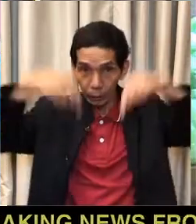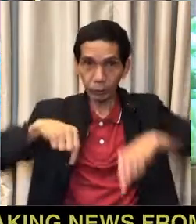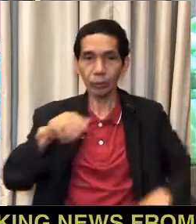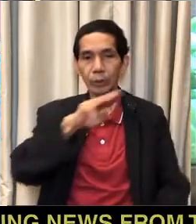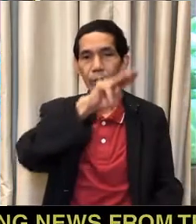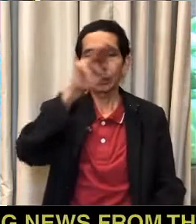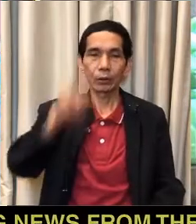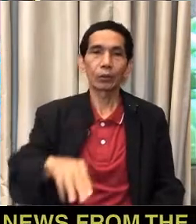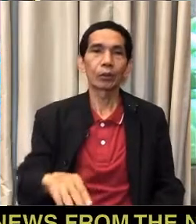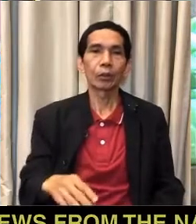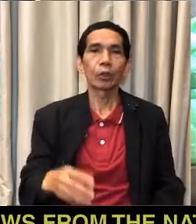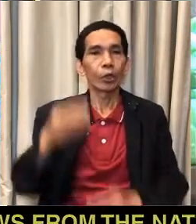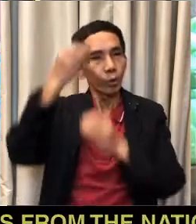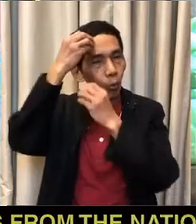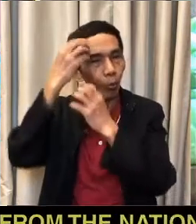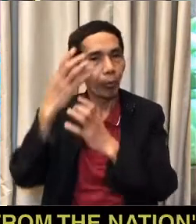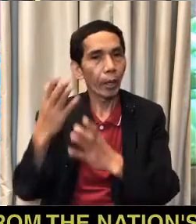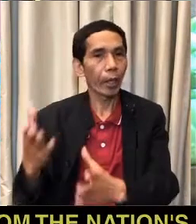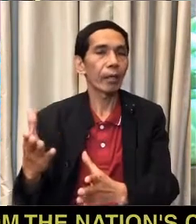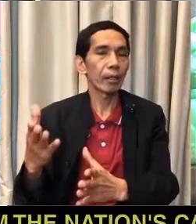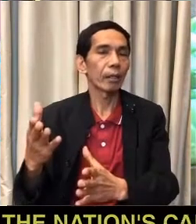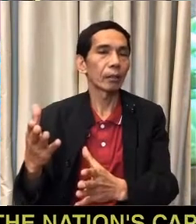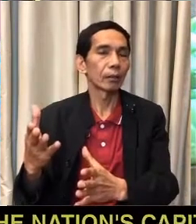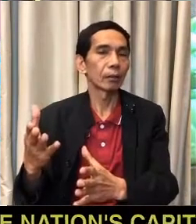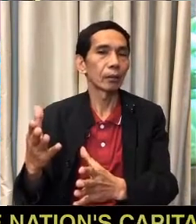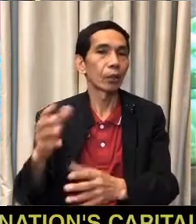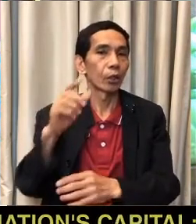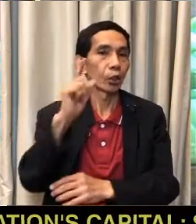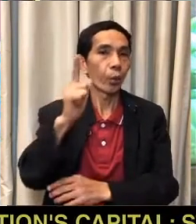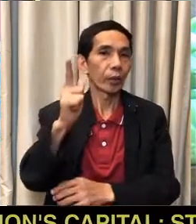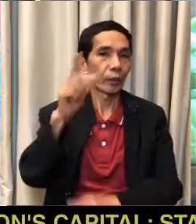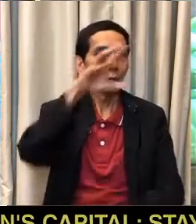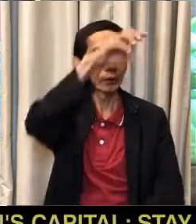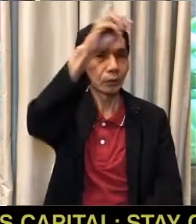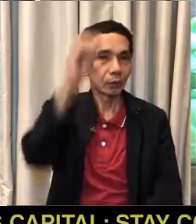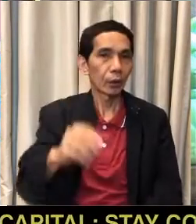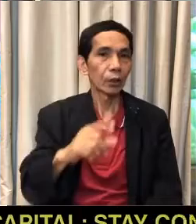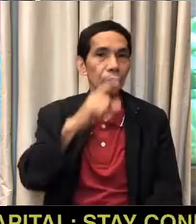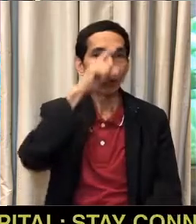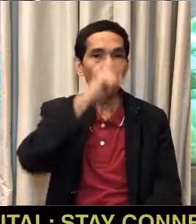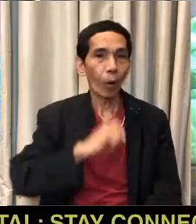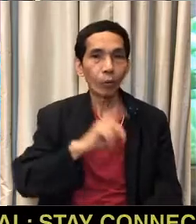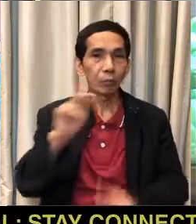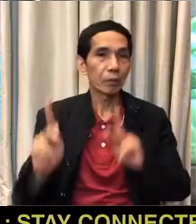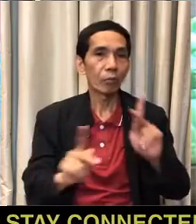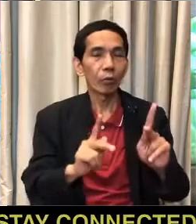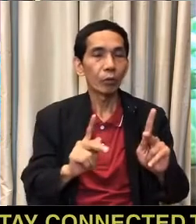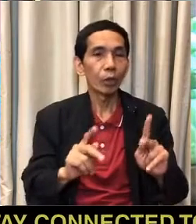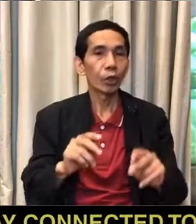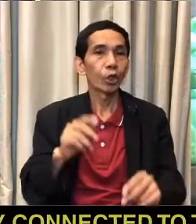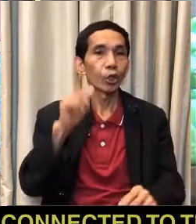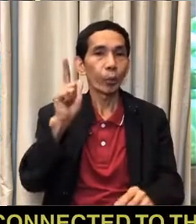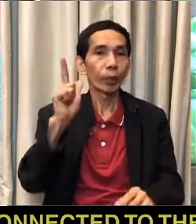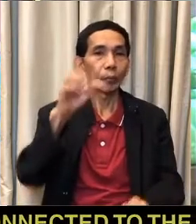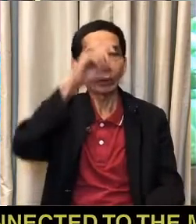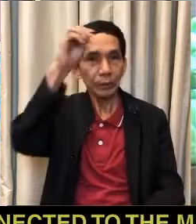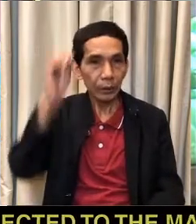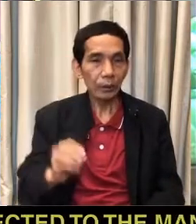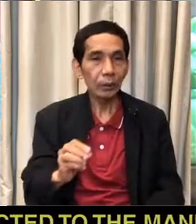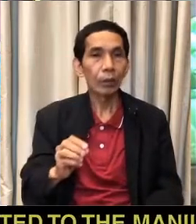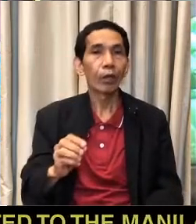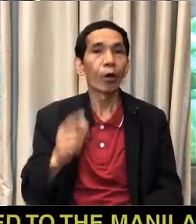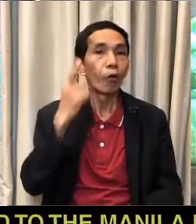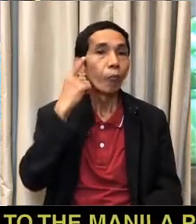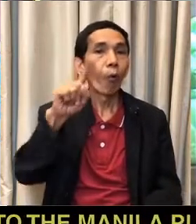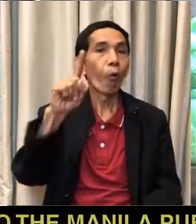Maynila, sumunod ho kayo. Ha? 20% sa senior citizen at 20%